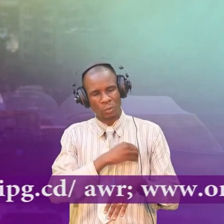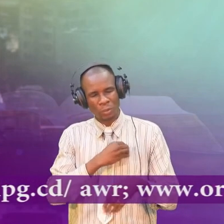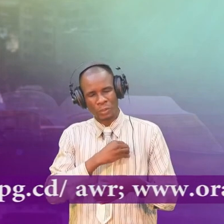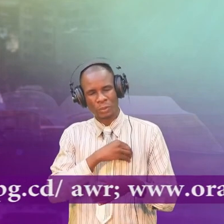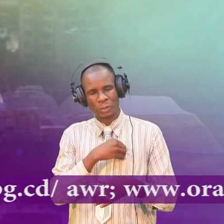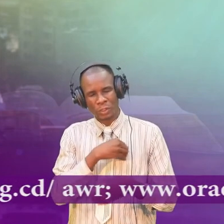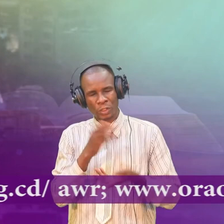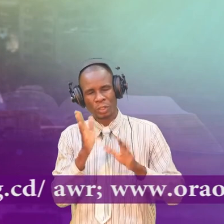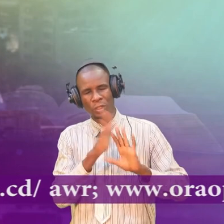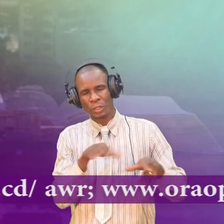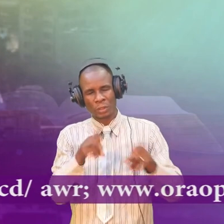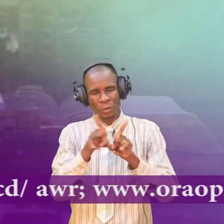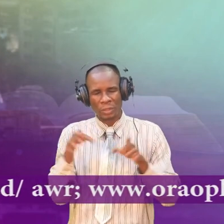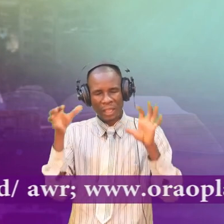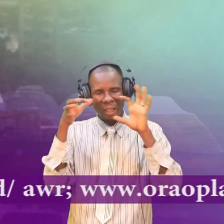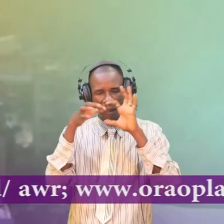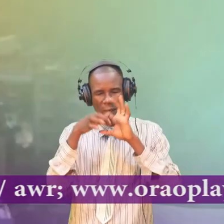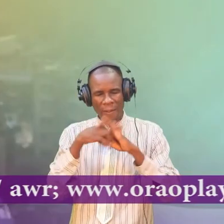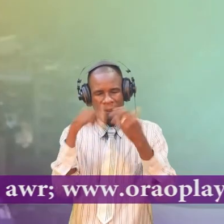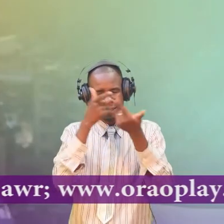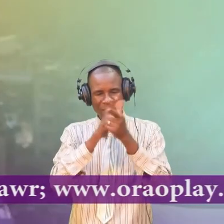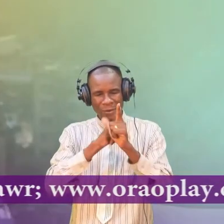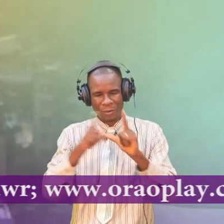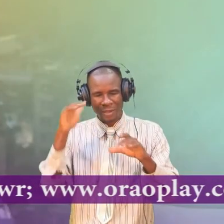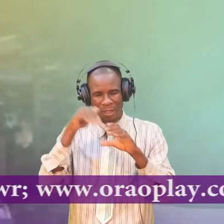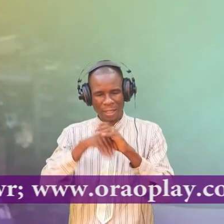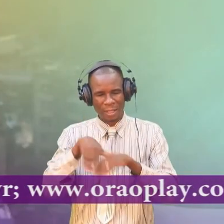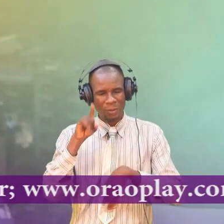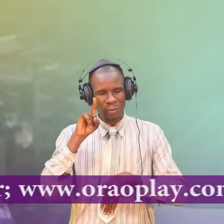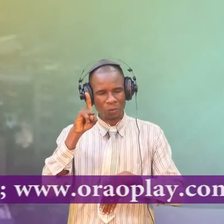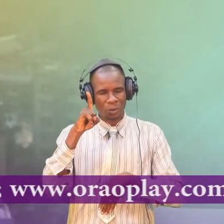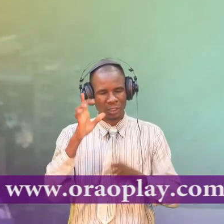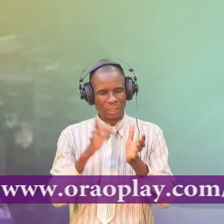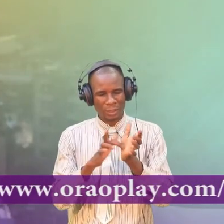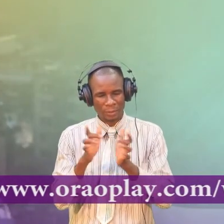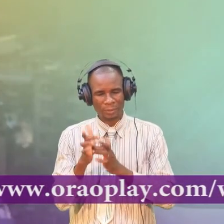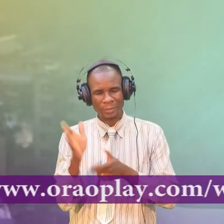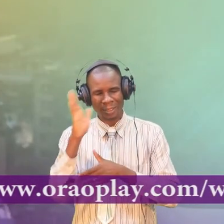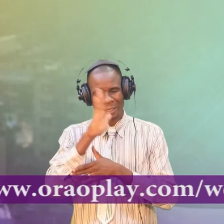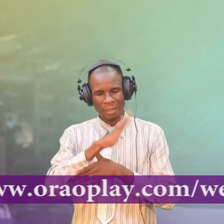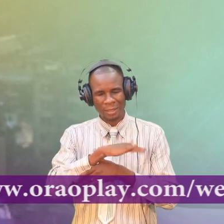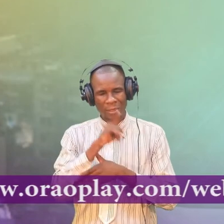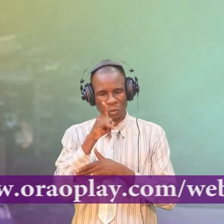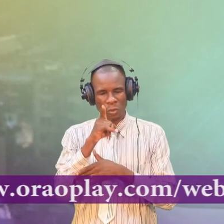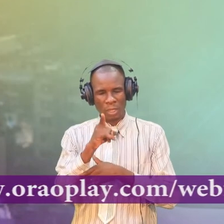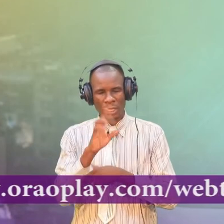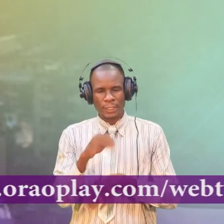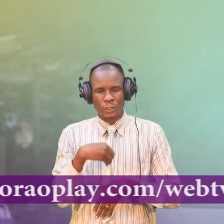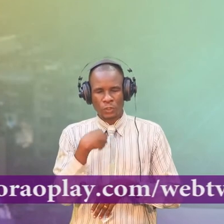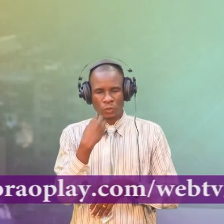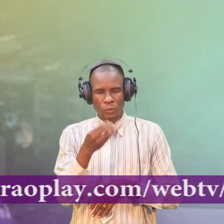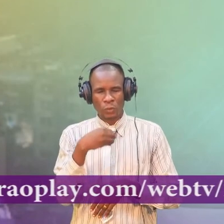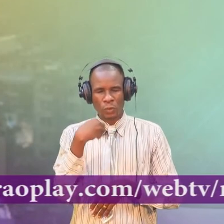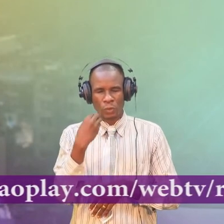neno lako ni ya muhimu sana, neno ya msalaba na hiyo damu uliyomwangika